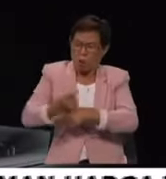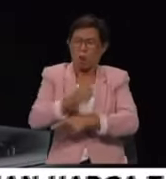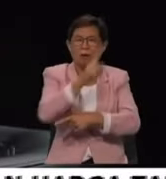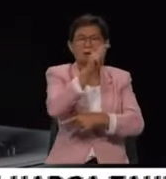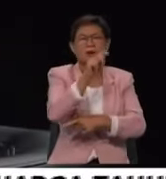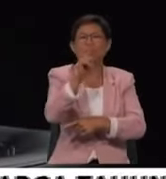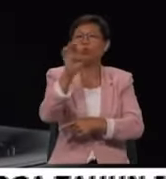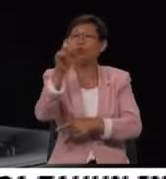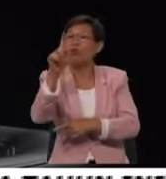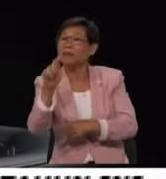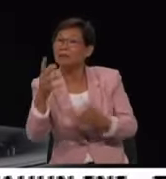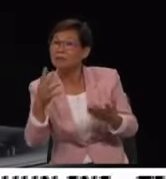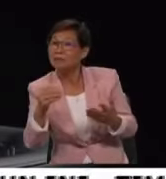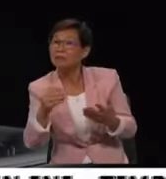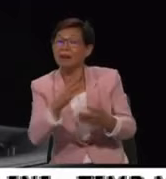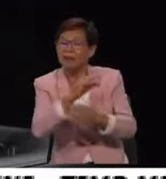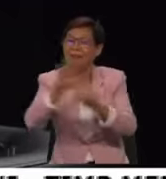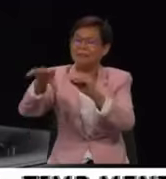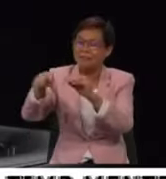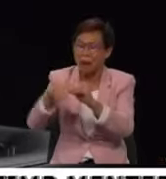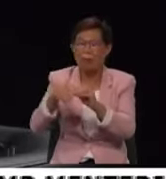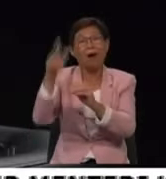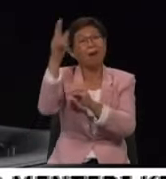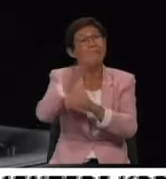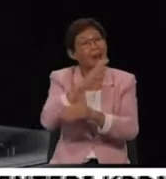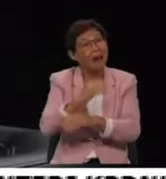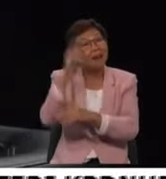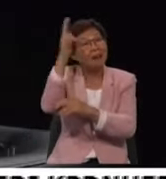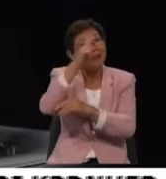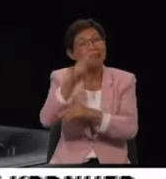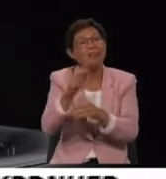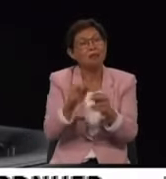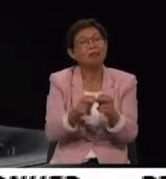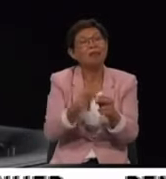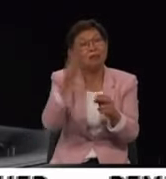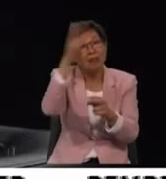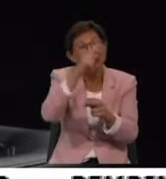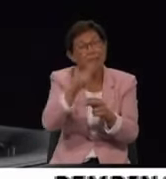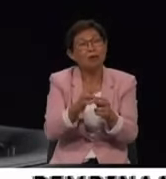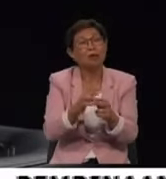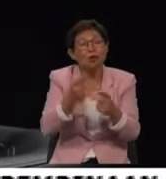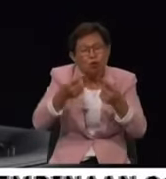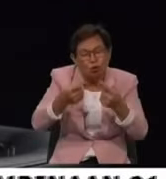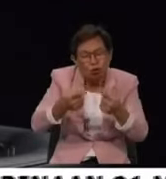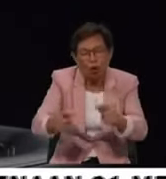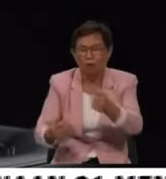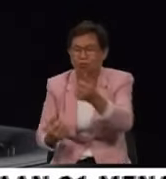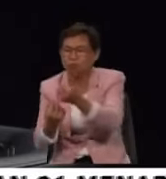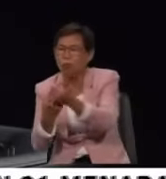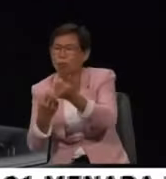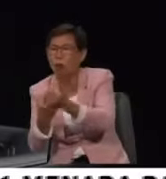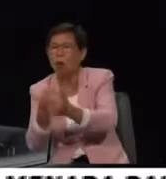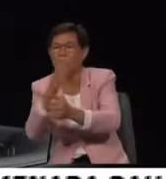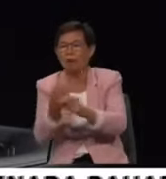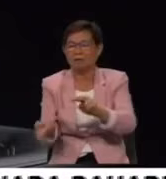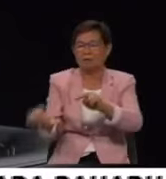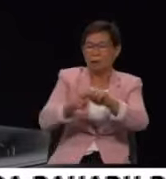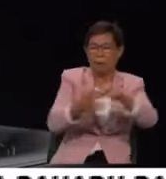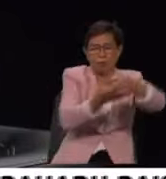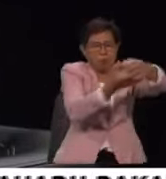tiwet dan tambahan pula a kerajaan sebagai usaha untuk menyokong er usaha mereka telah menambahkan